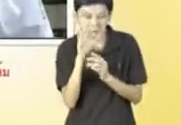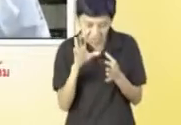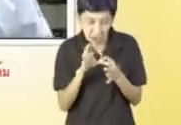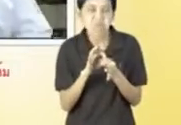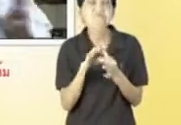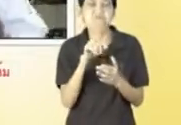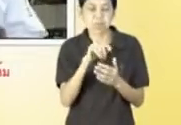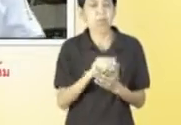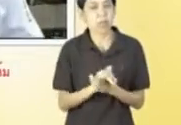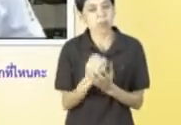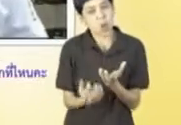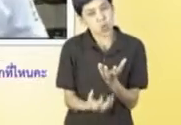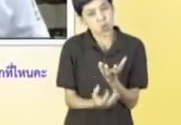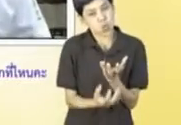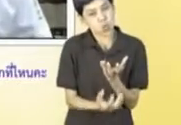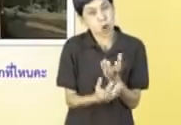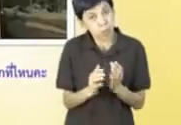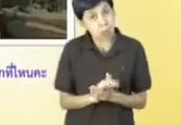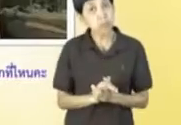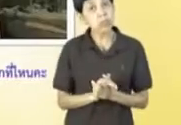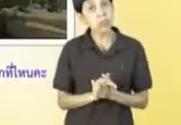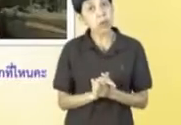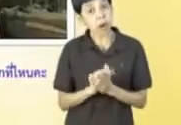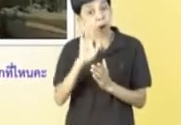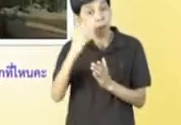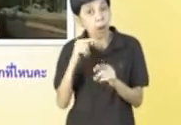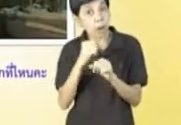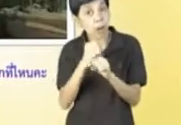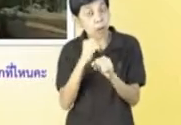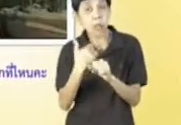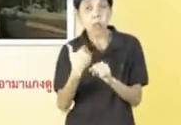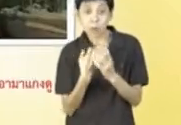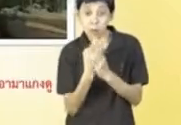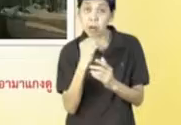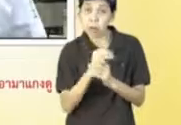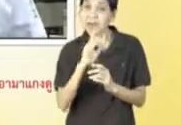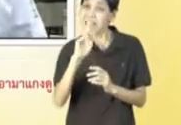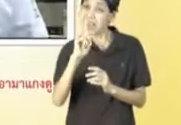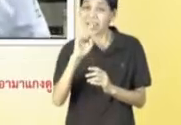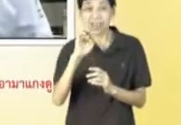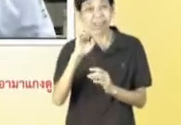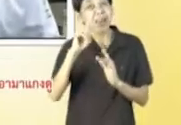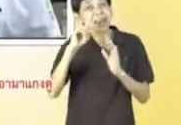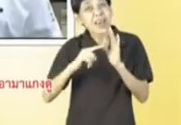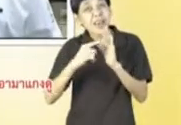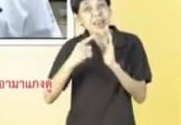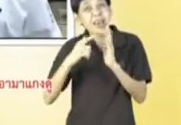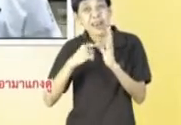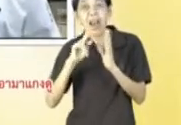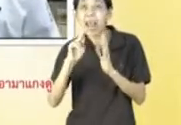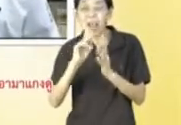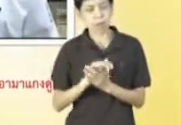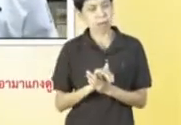ออ กส ี เห ล ืองนำมาต้มนะฮะ แล้วต้นขี้เหล็กนี่คือหาได้ทั่วไปหรือว่าเขามีเฉพาะที่ไหน ต้นขี้เหล็กนี่มีทั่วไปเลยครับพูดง่